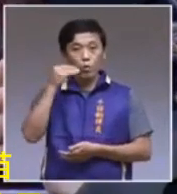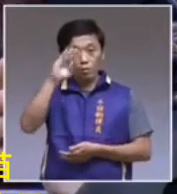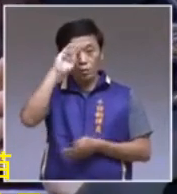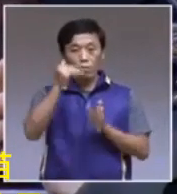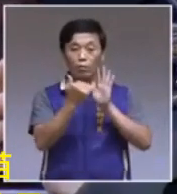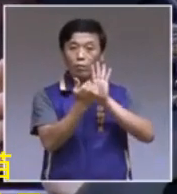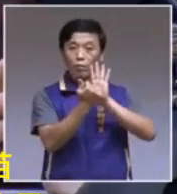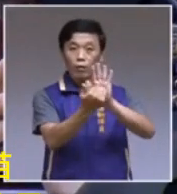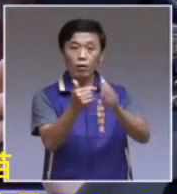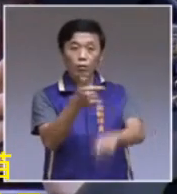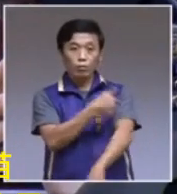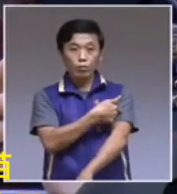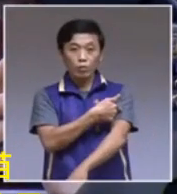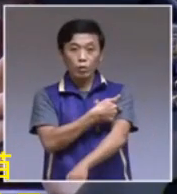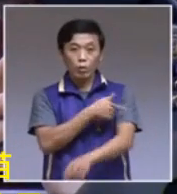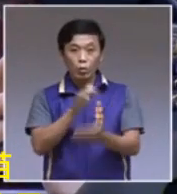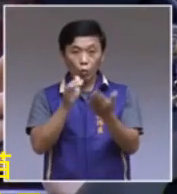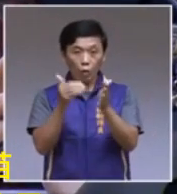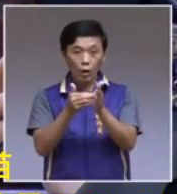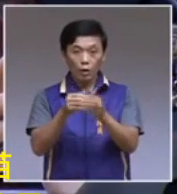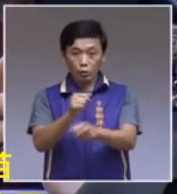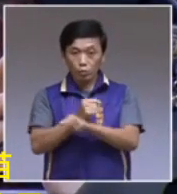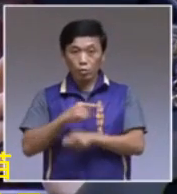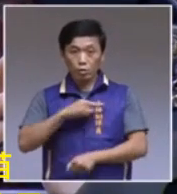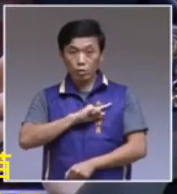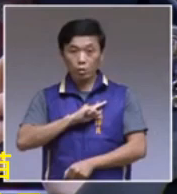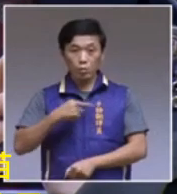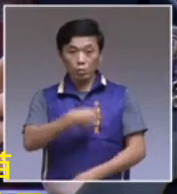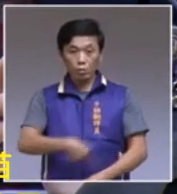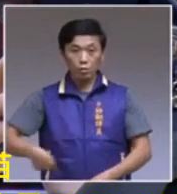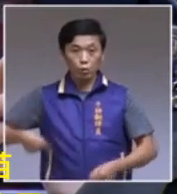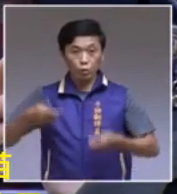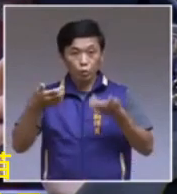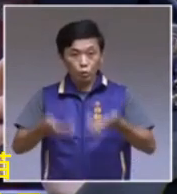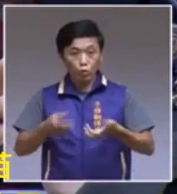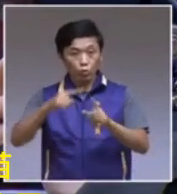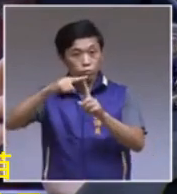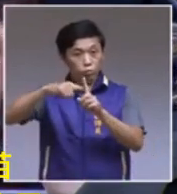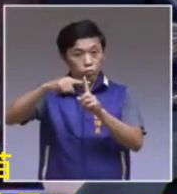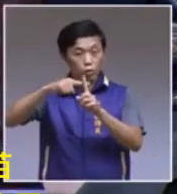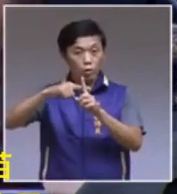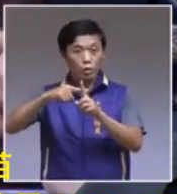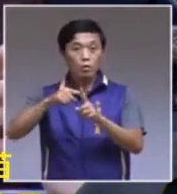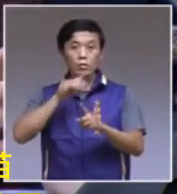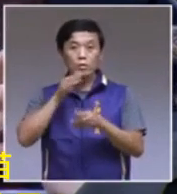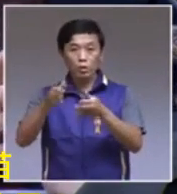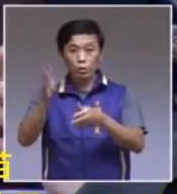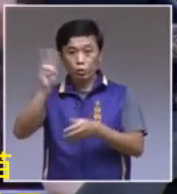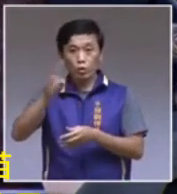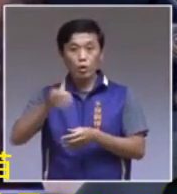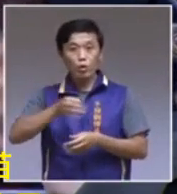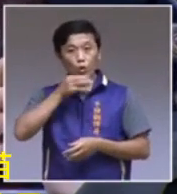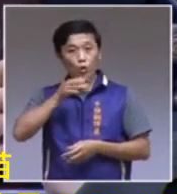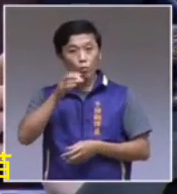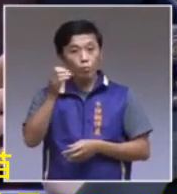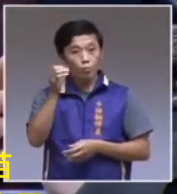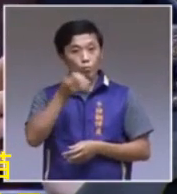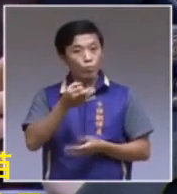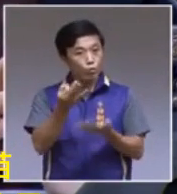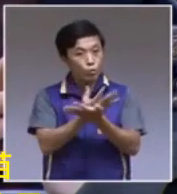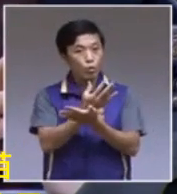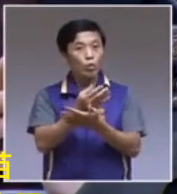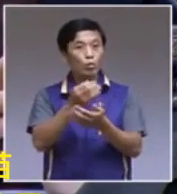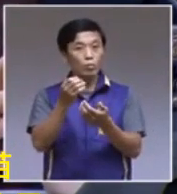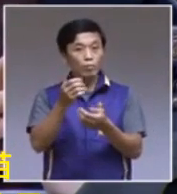注意一下我们的体重，是监测水分的一个好的办法。那如果有稍微烧，那稍微可以